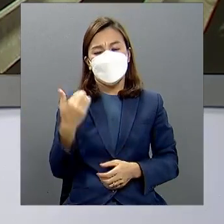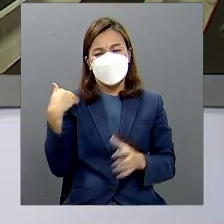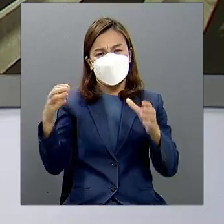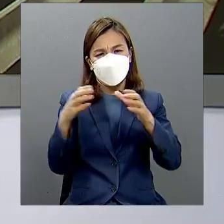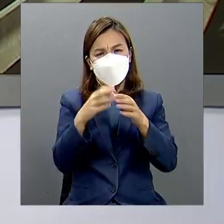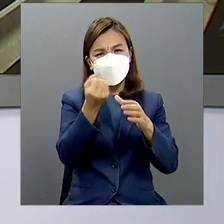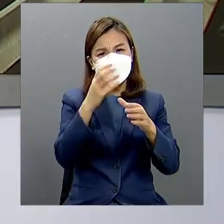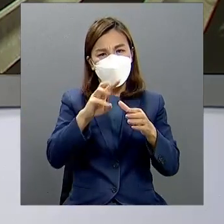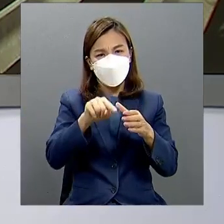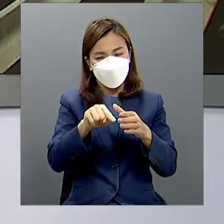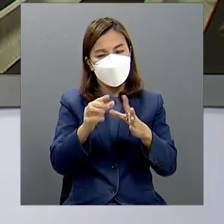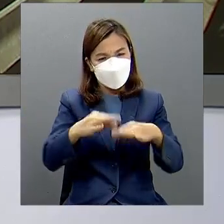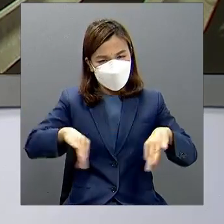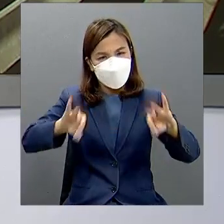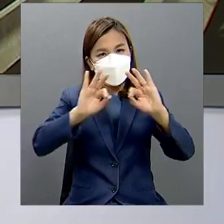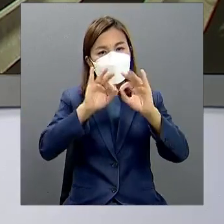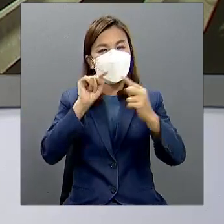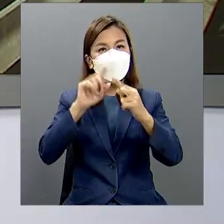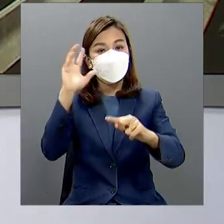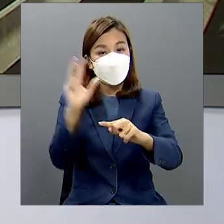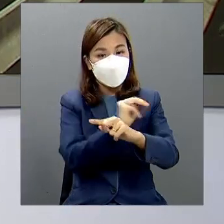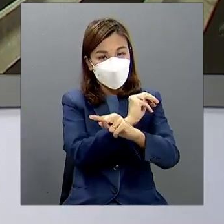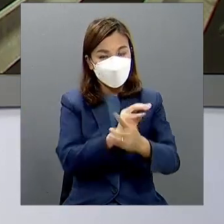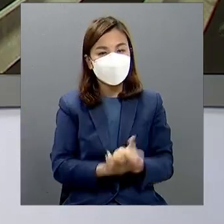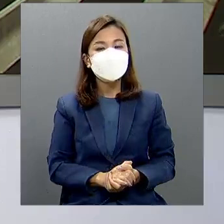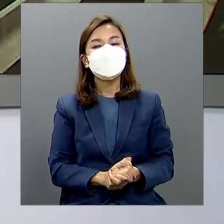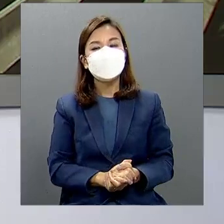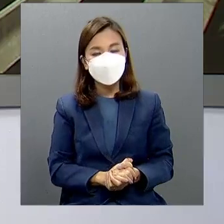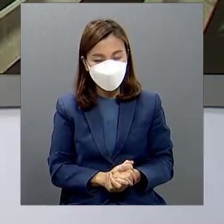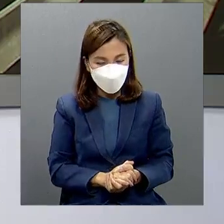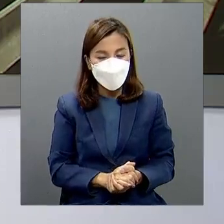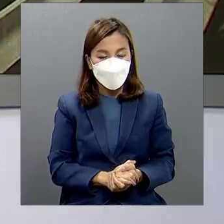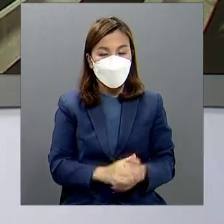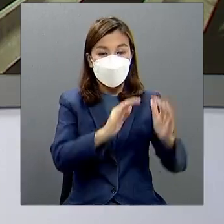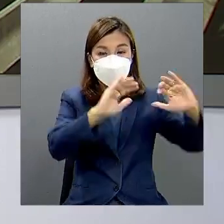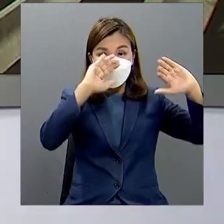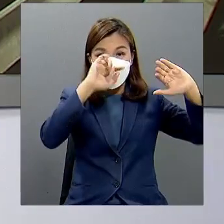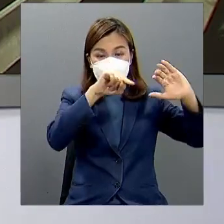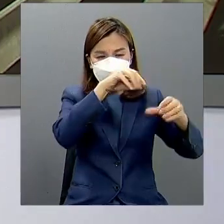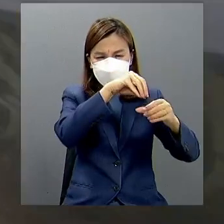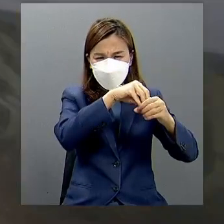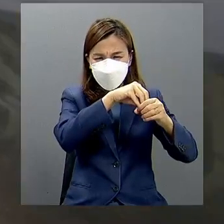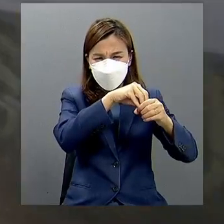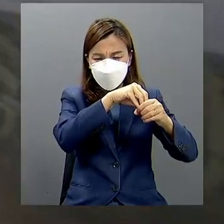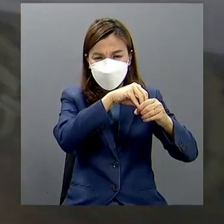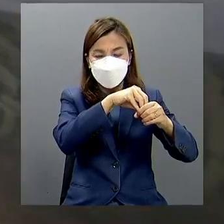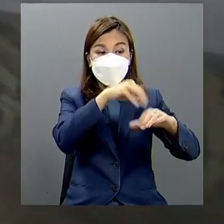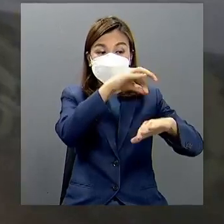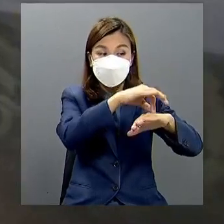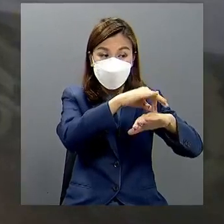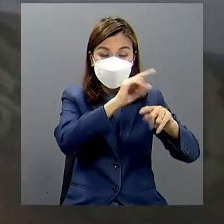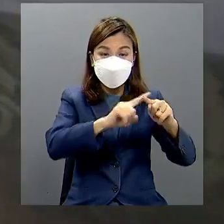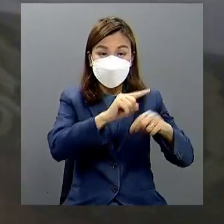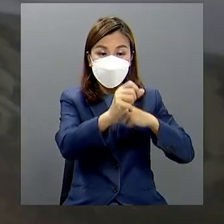วแปรทางการเมืองนี่แหละค่ะปัจจัยเสี่ยงต่อรัฐบาลนี้และจะอยู่ครบเทอมหรือไม่แต่ว่าตอนนี้ก็ต้องบอกนะคะ